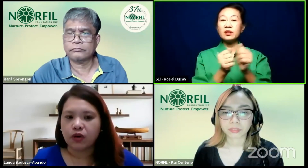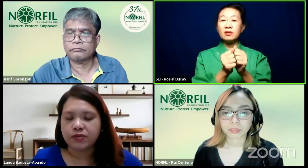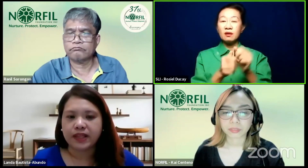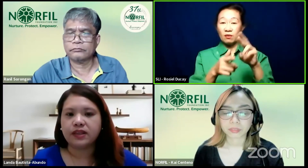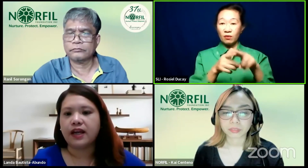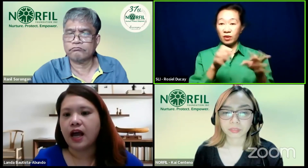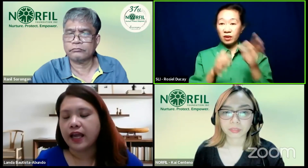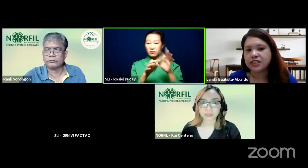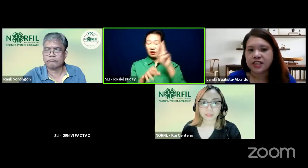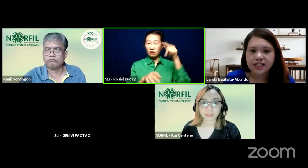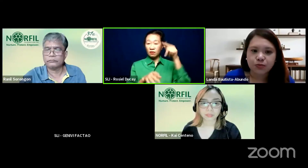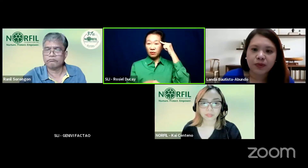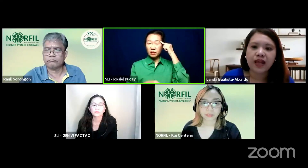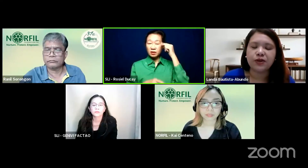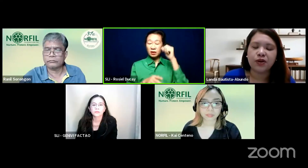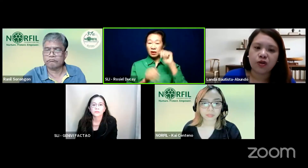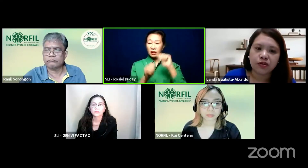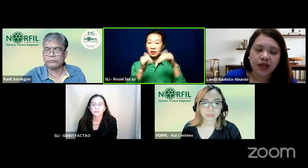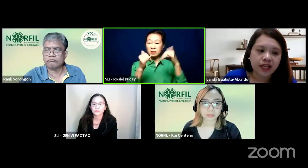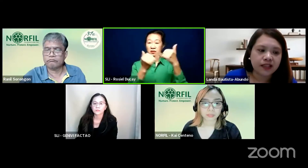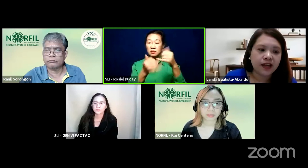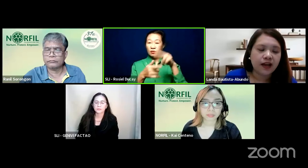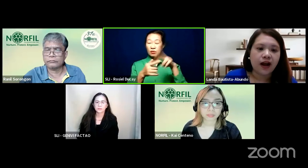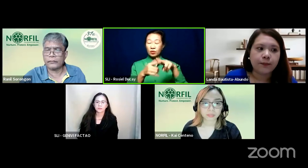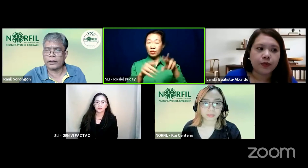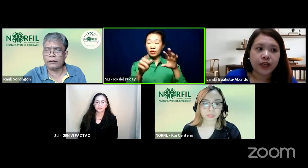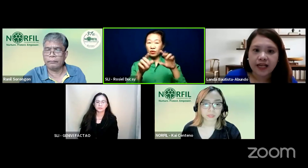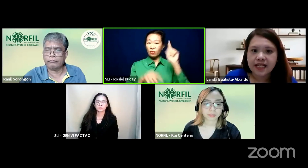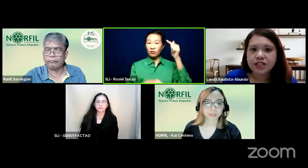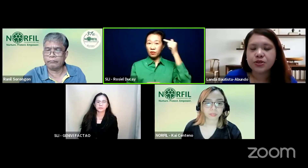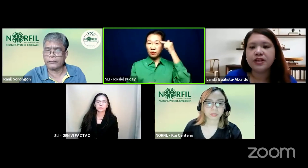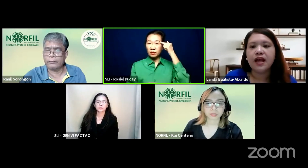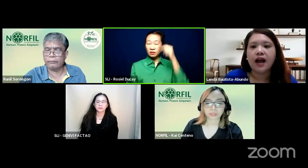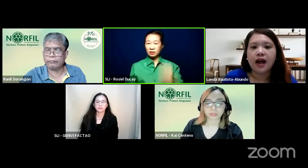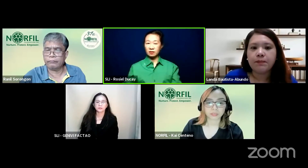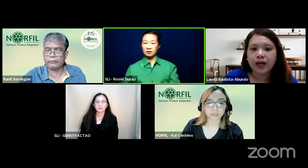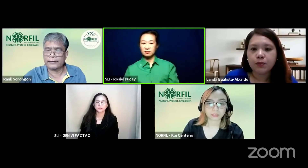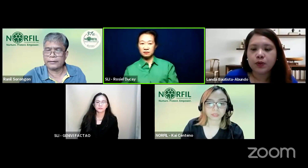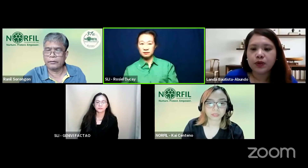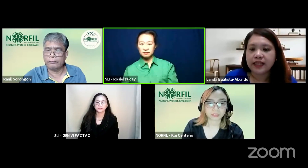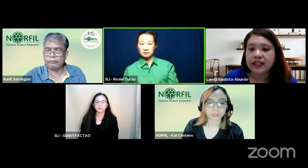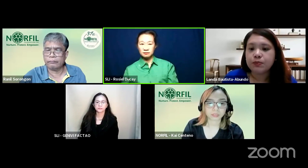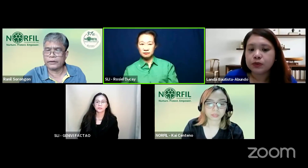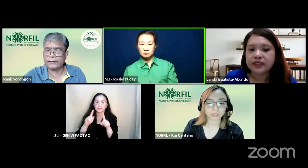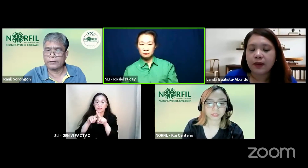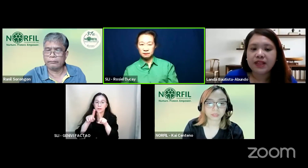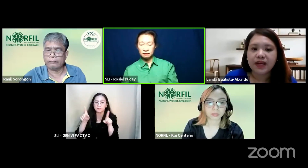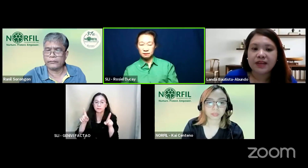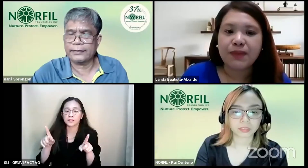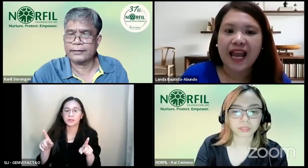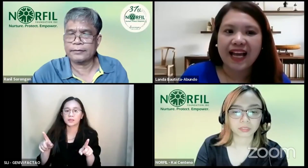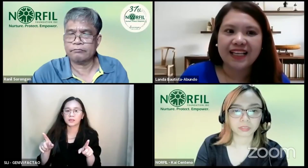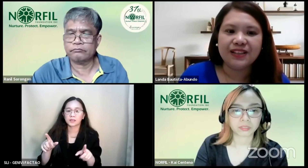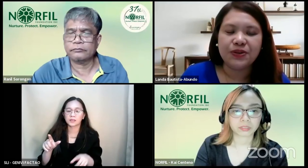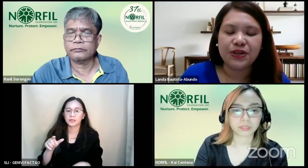kung government agency po ba yan or government organization. Pero po hindi po dapat